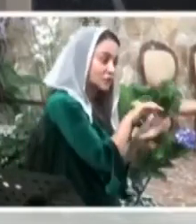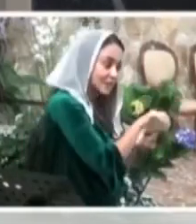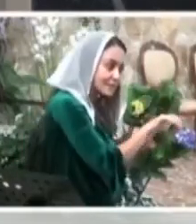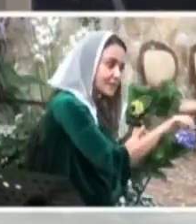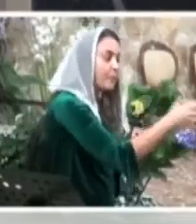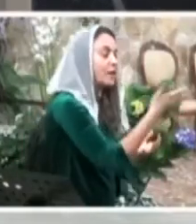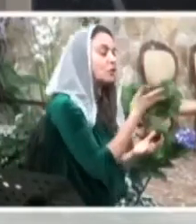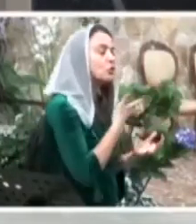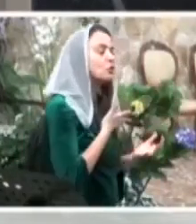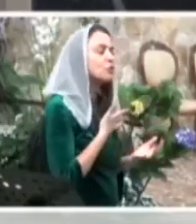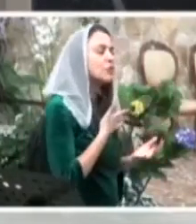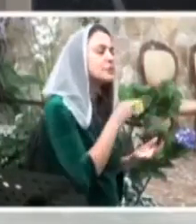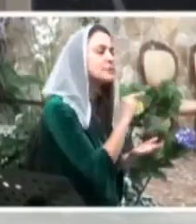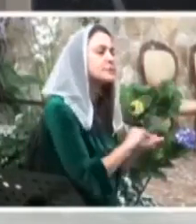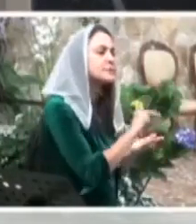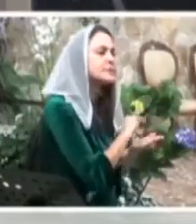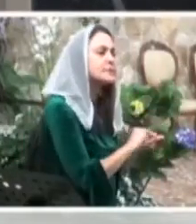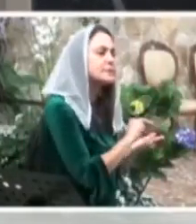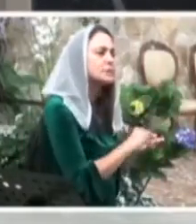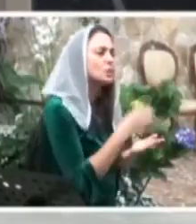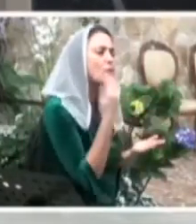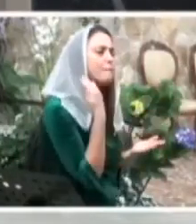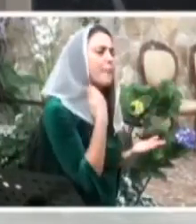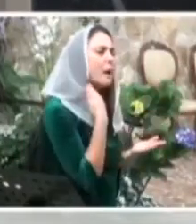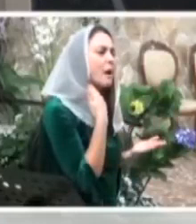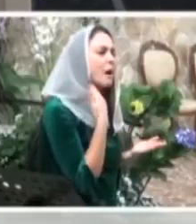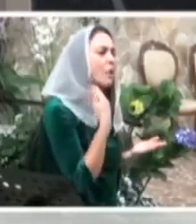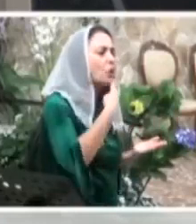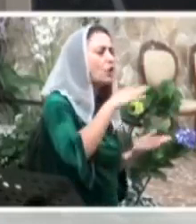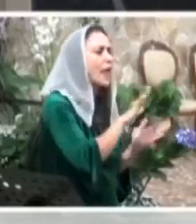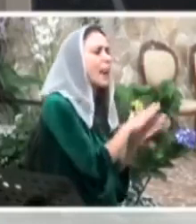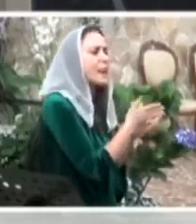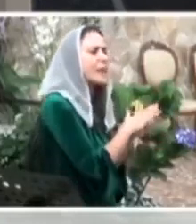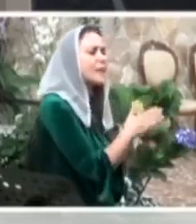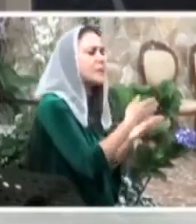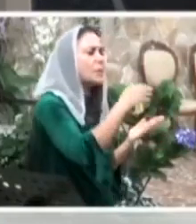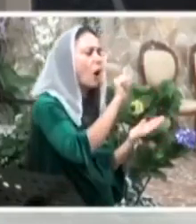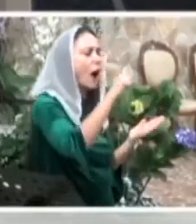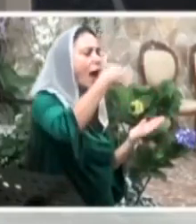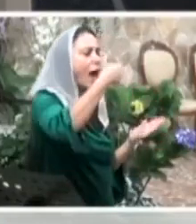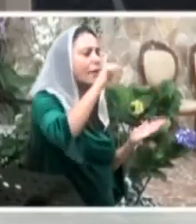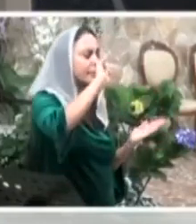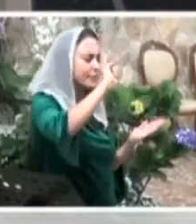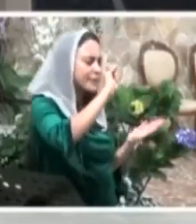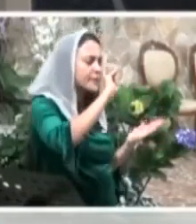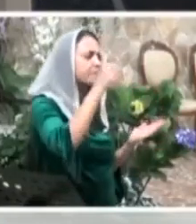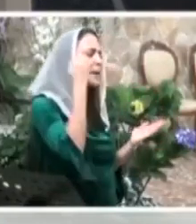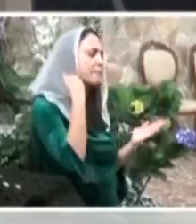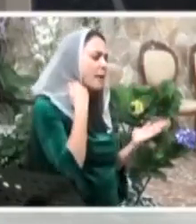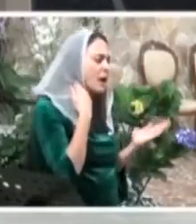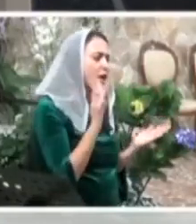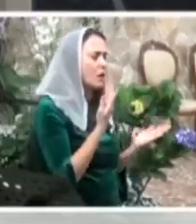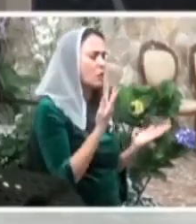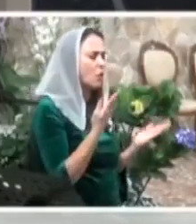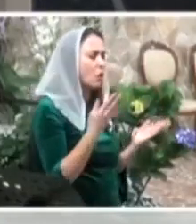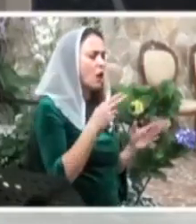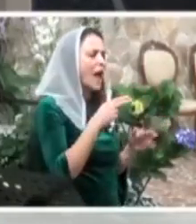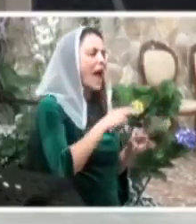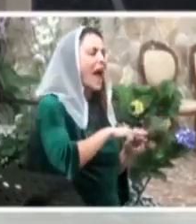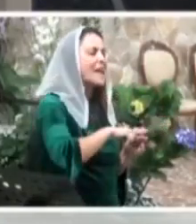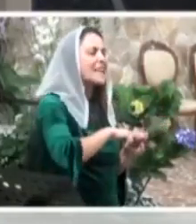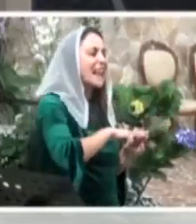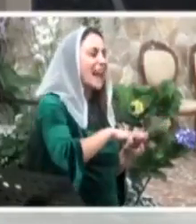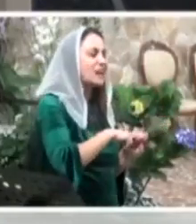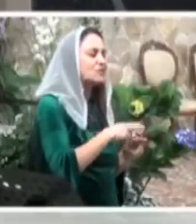Testamento, credo che sia Paolo, nel libro degli Atti, mentre si trova ad Atene,